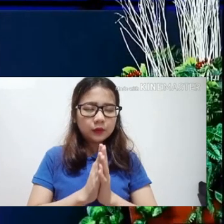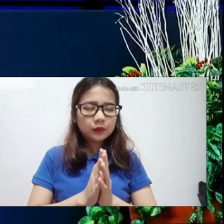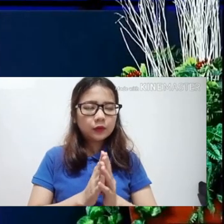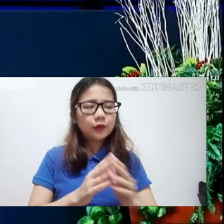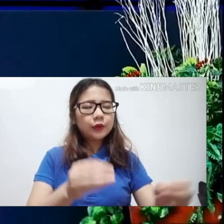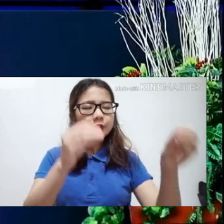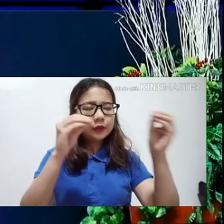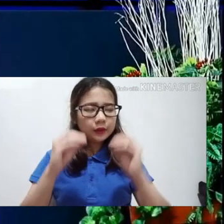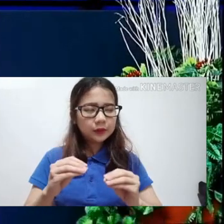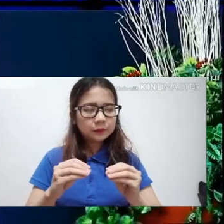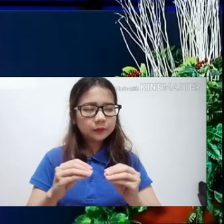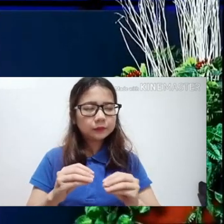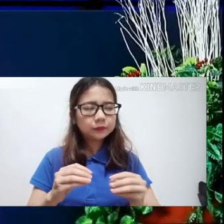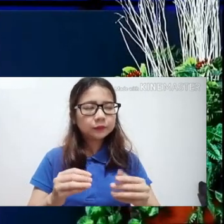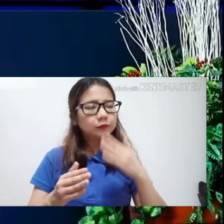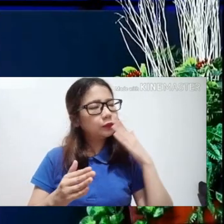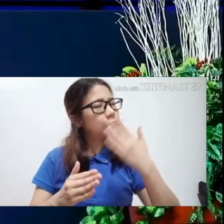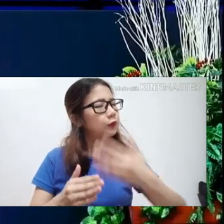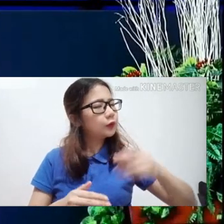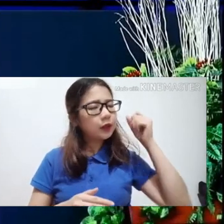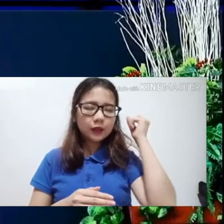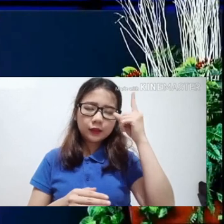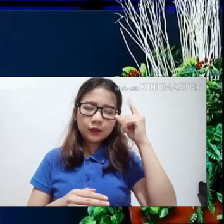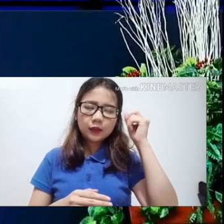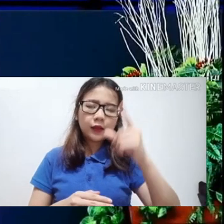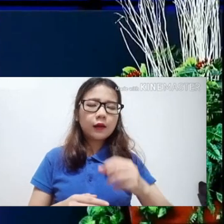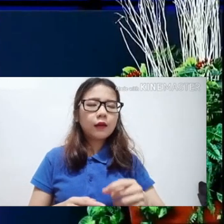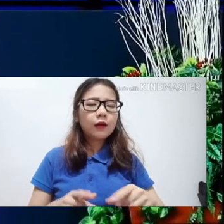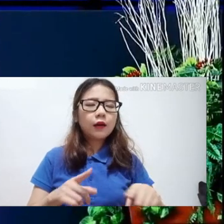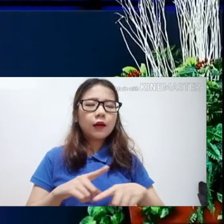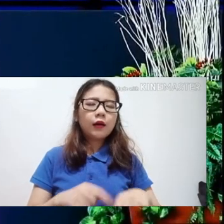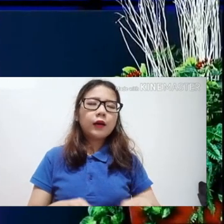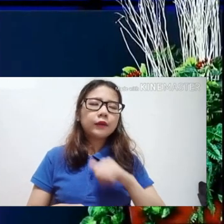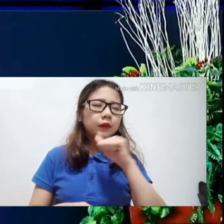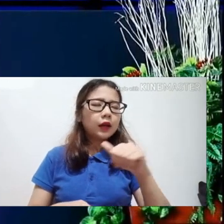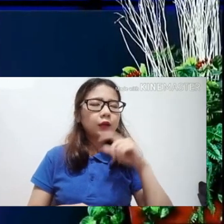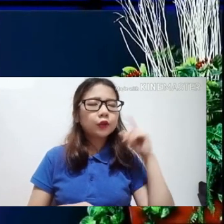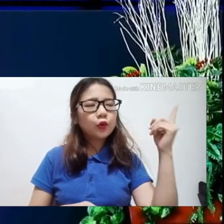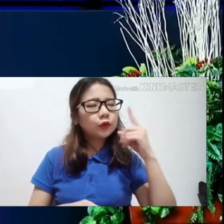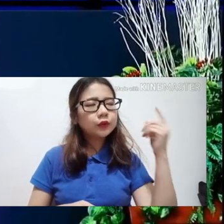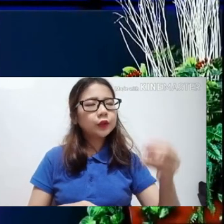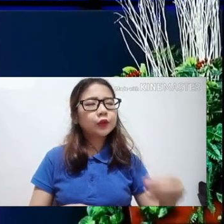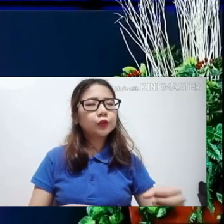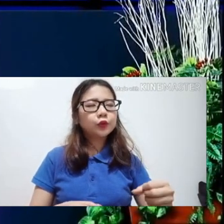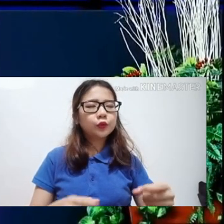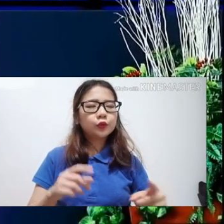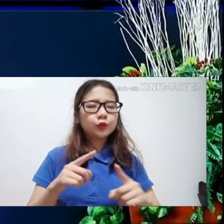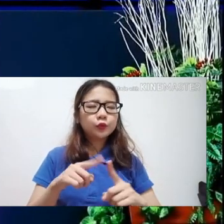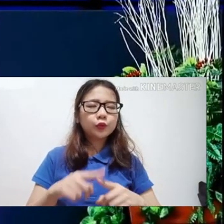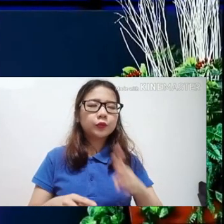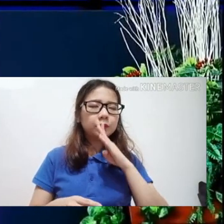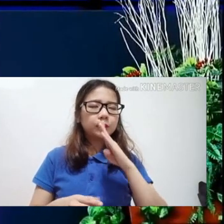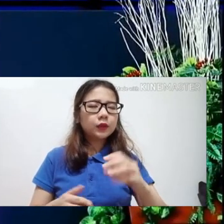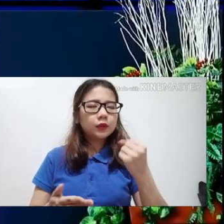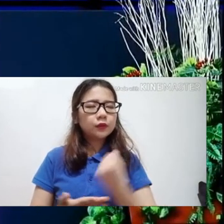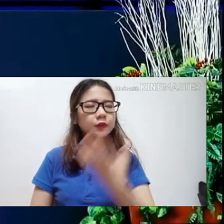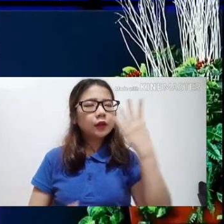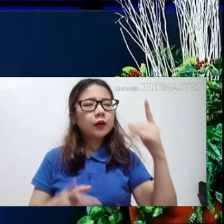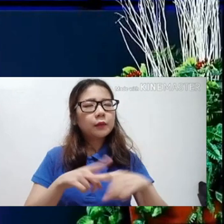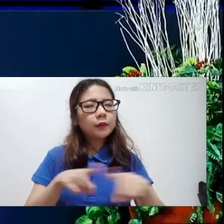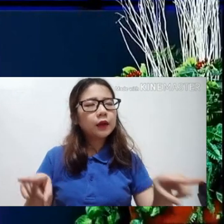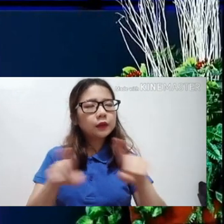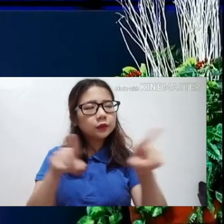pinapanghawakan. Lord, give them wonderful ideas, not only to gain wealth, Lord God, but be a blessing to others as well.